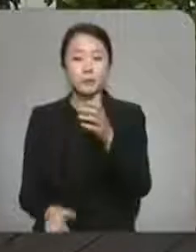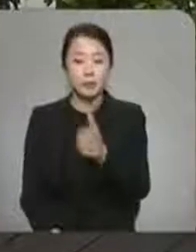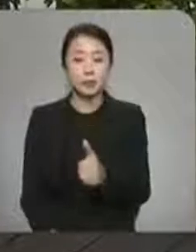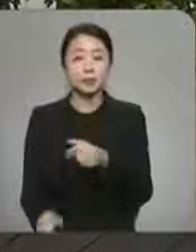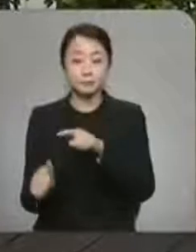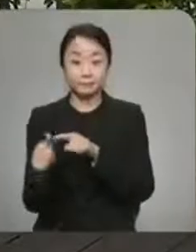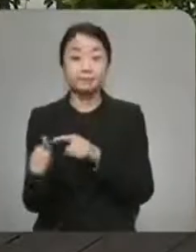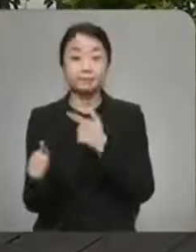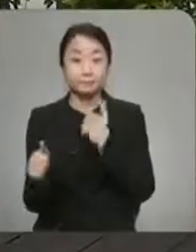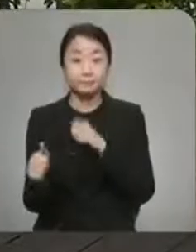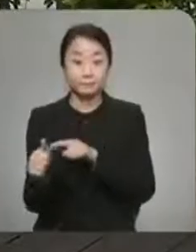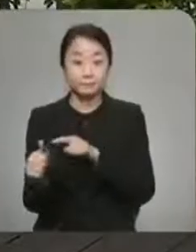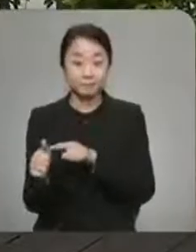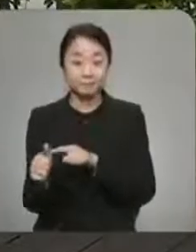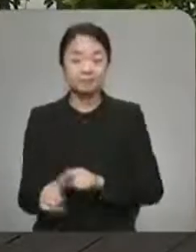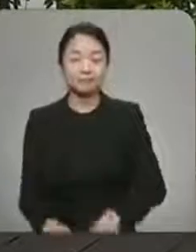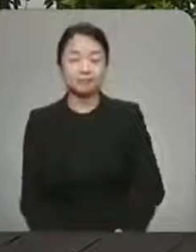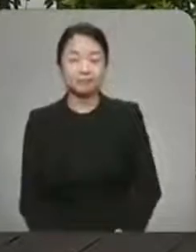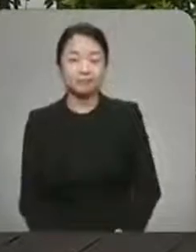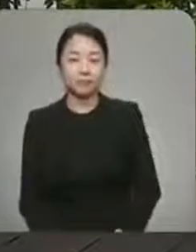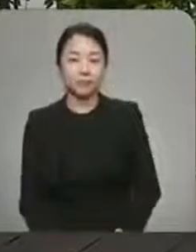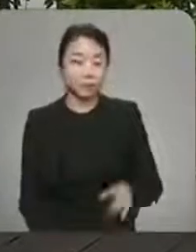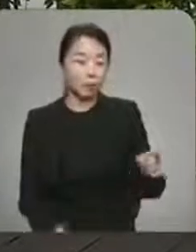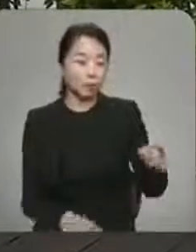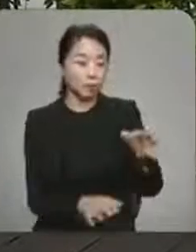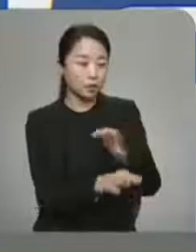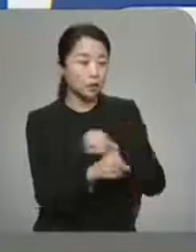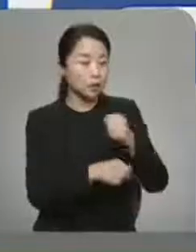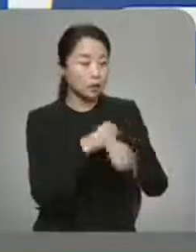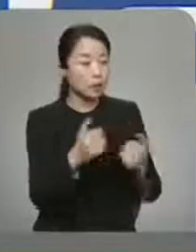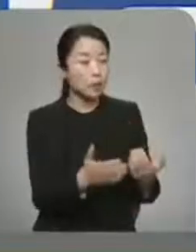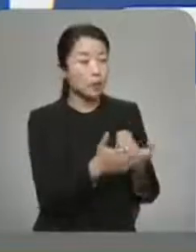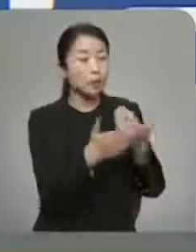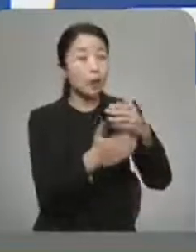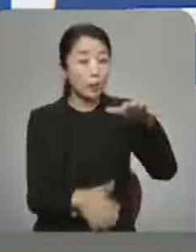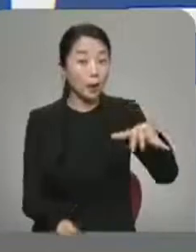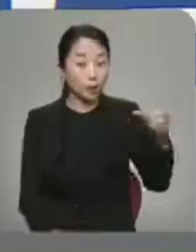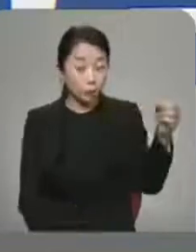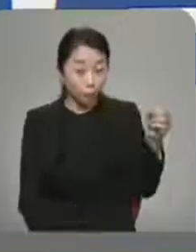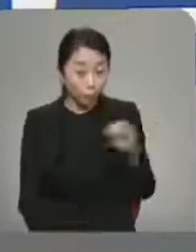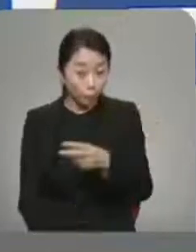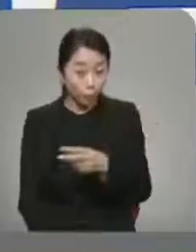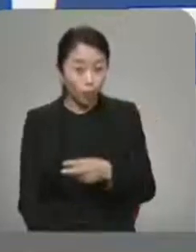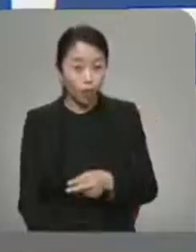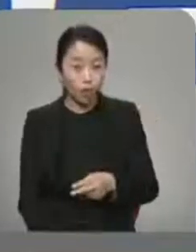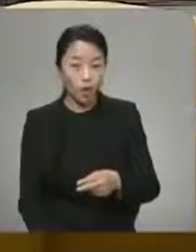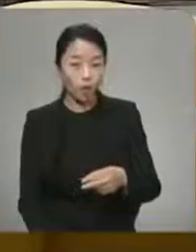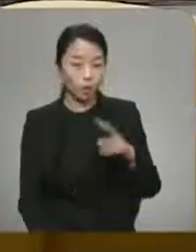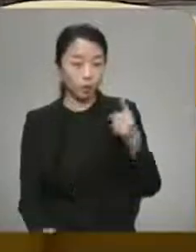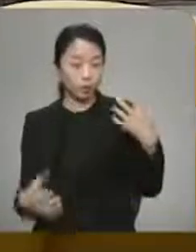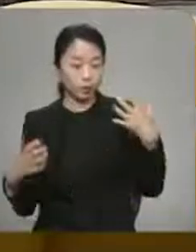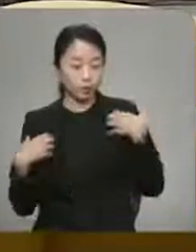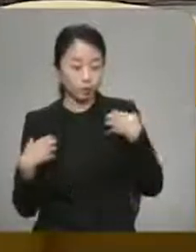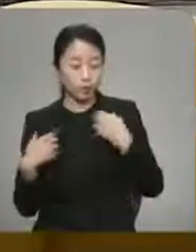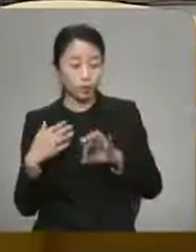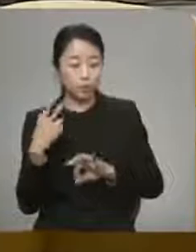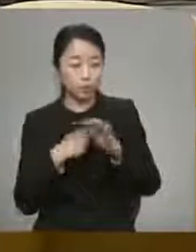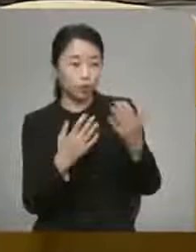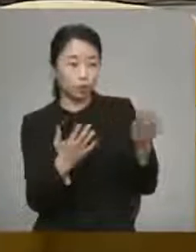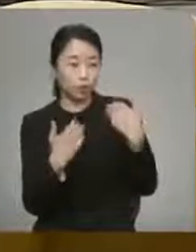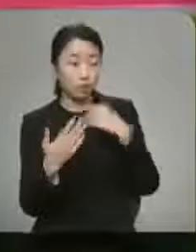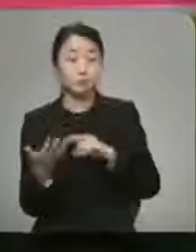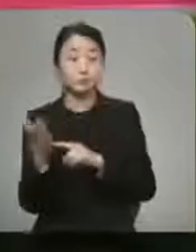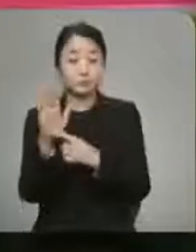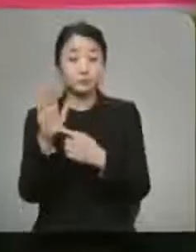맡고 있으며 동양권 경제자유구역 활성화 강원도 제 2청사 에 동시 유치를 대표 공약으로 제시했으며